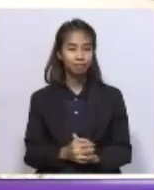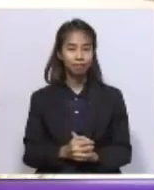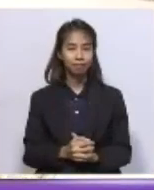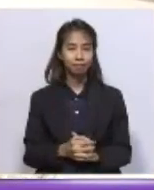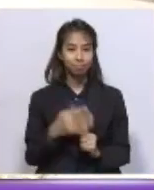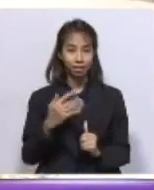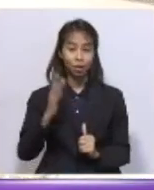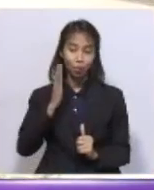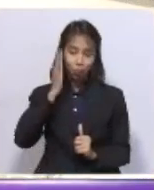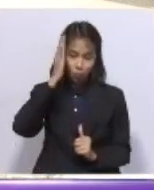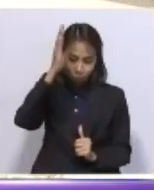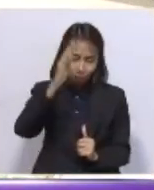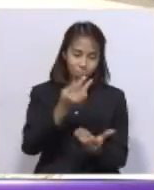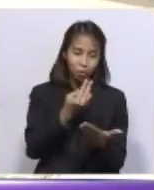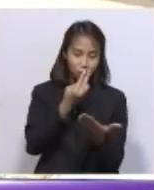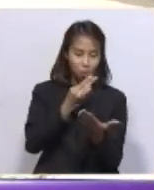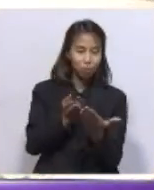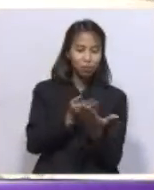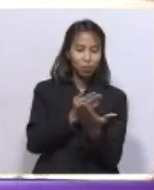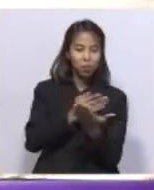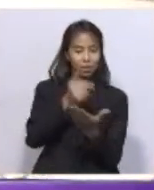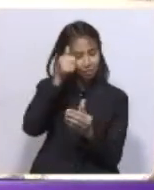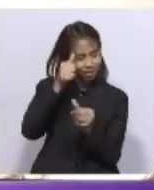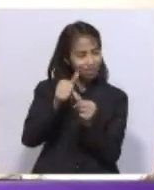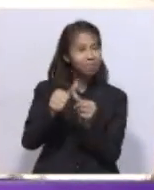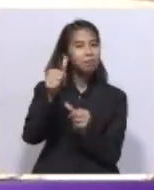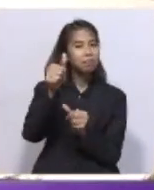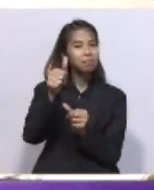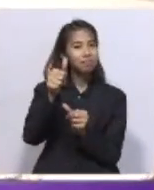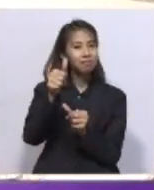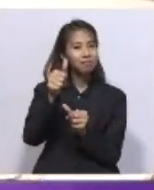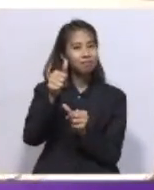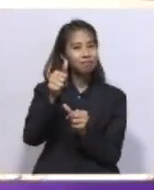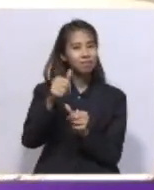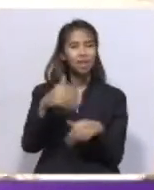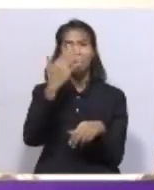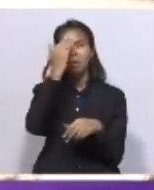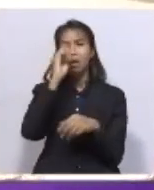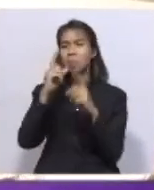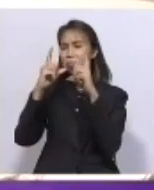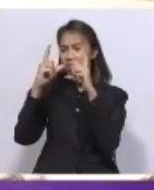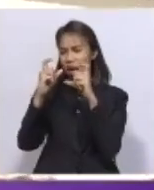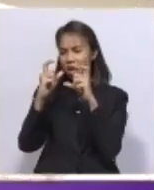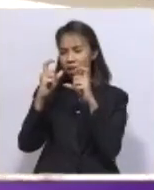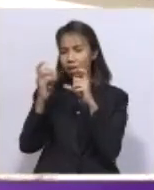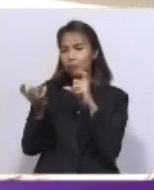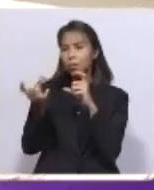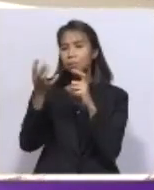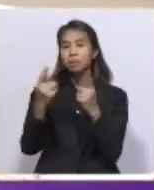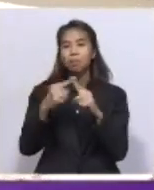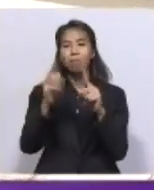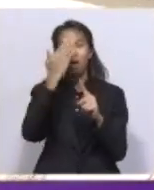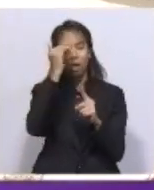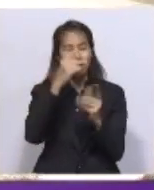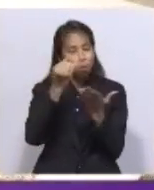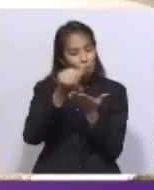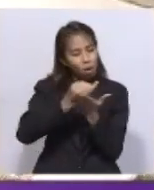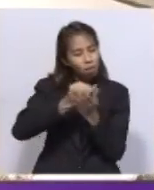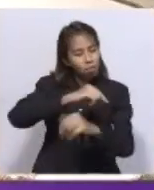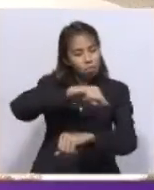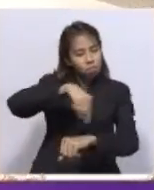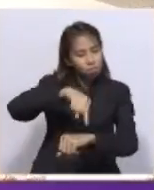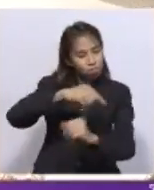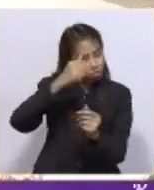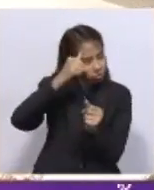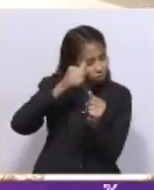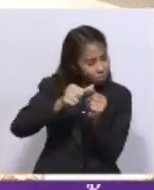ลาผ่านไปแล้วเรากลับมาดูภาพนี้อีกเนี่ย มันจำได้ง่ายดีกว่าภาพถ่ายเยอะเลยค่ะเพราะเราใช้เวลากับมันนาน